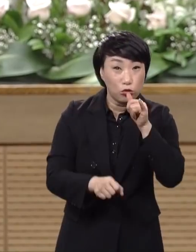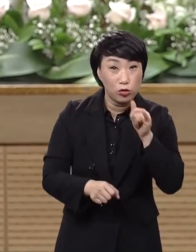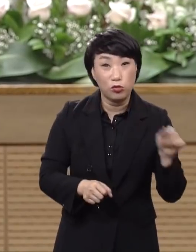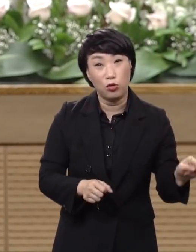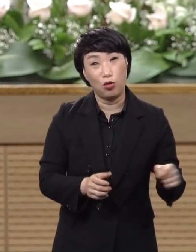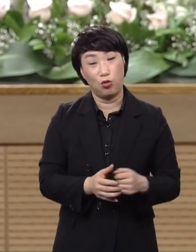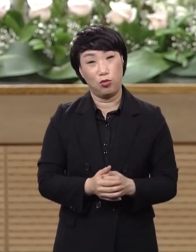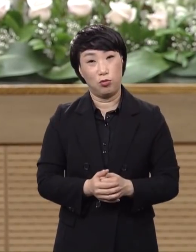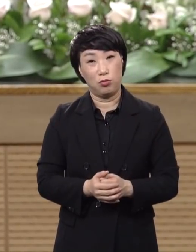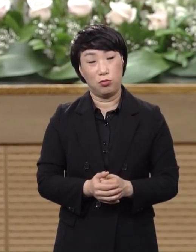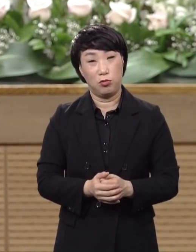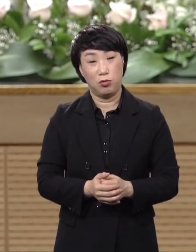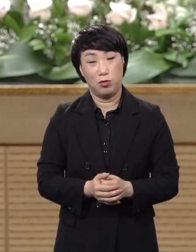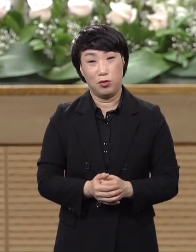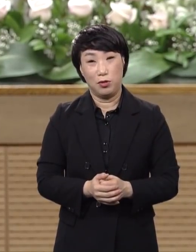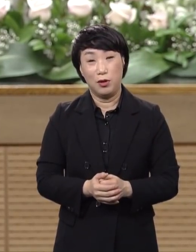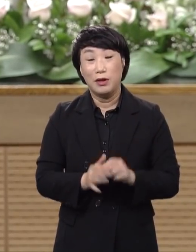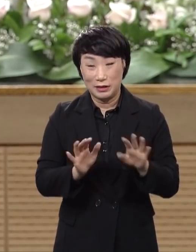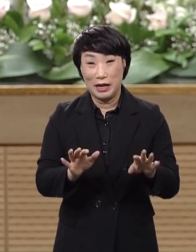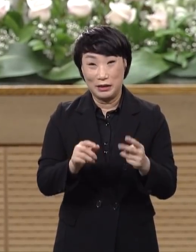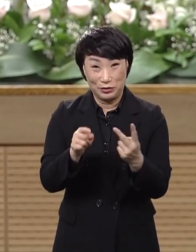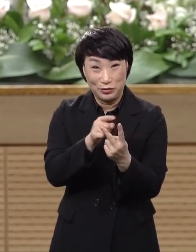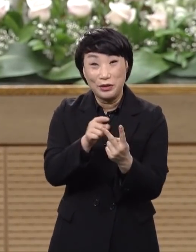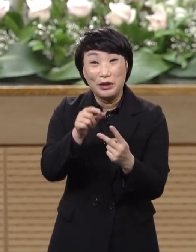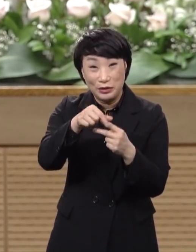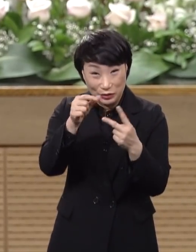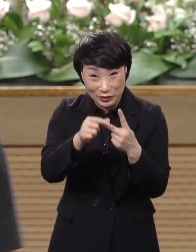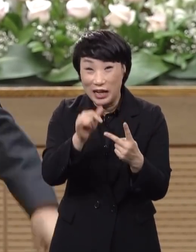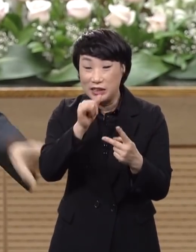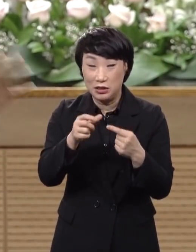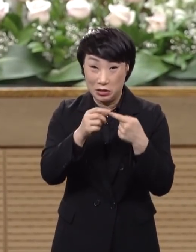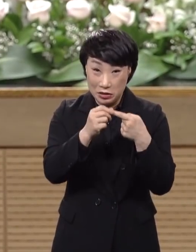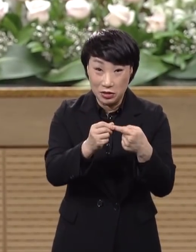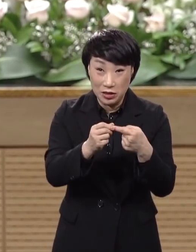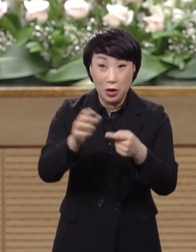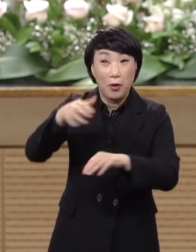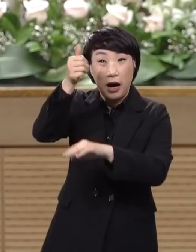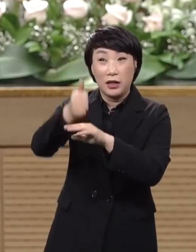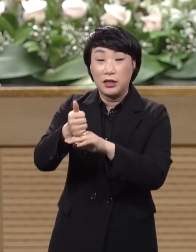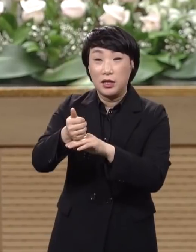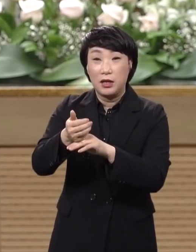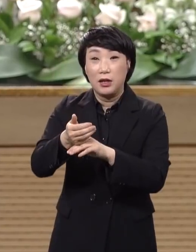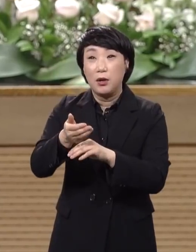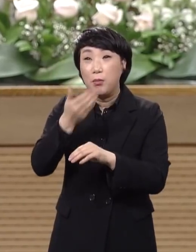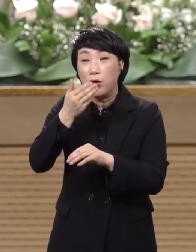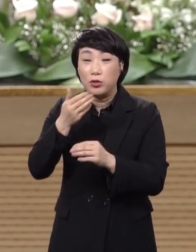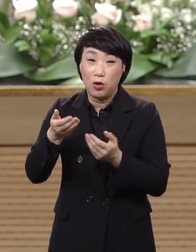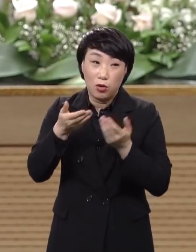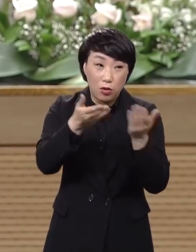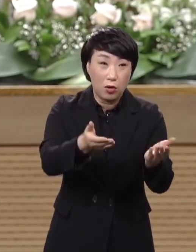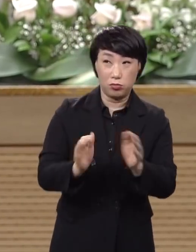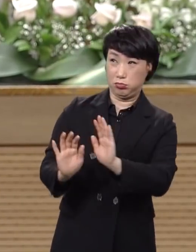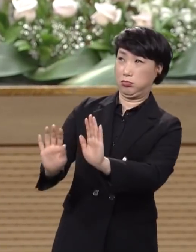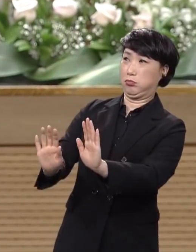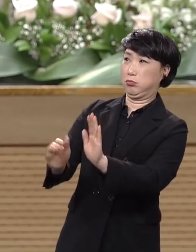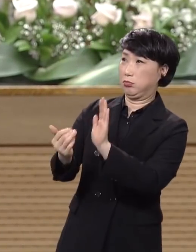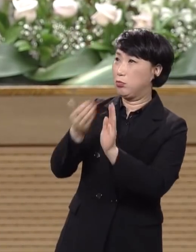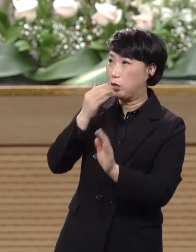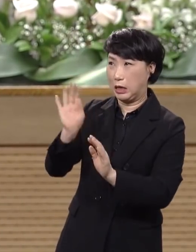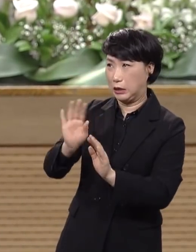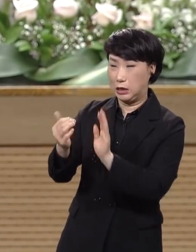행동했습니다. 두 가지. 하나는 왕의 진미를